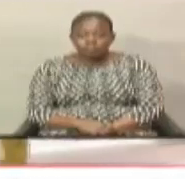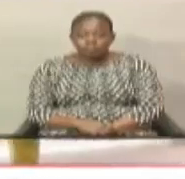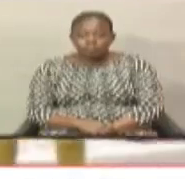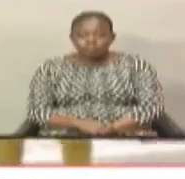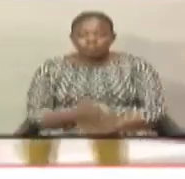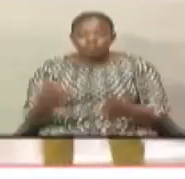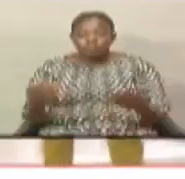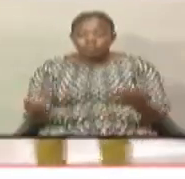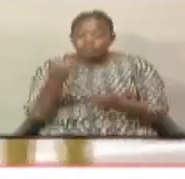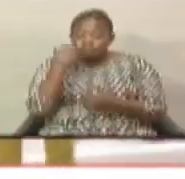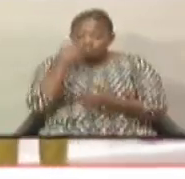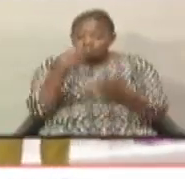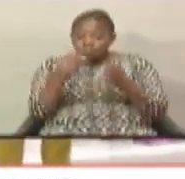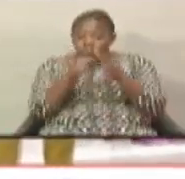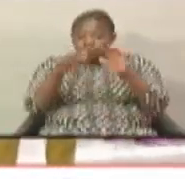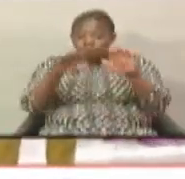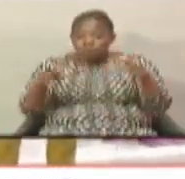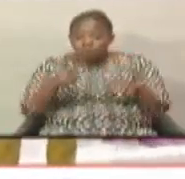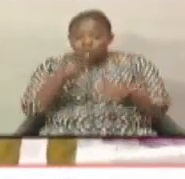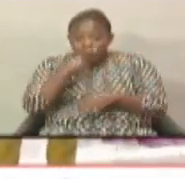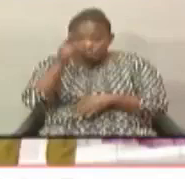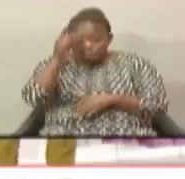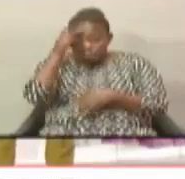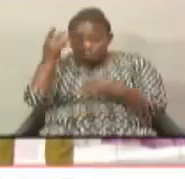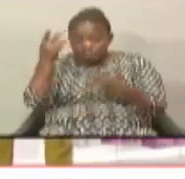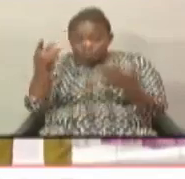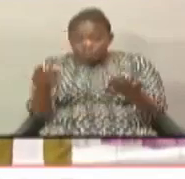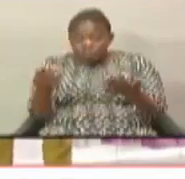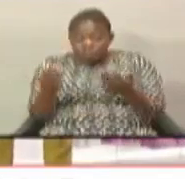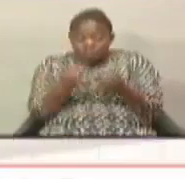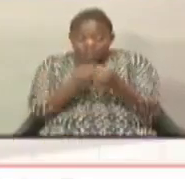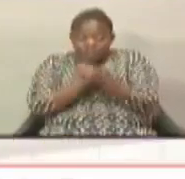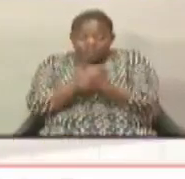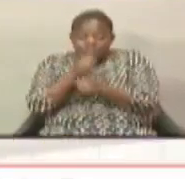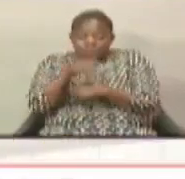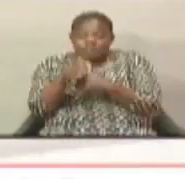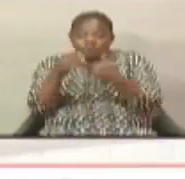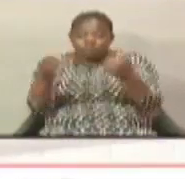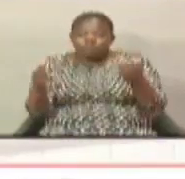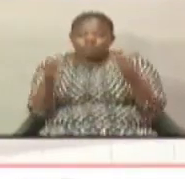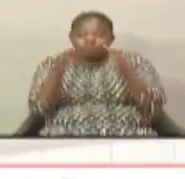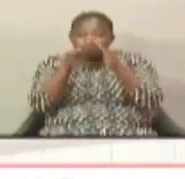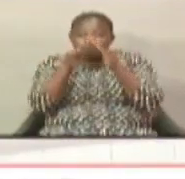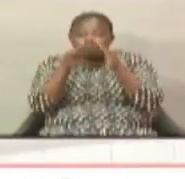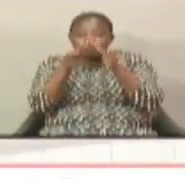Bazannya omuzannyo ogw'oleka engeri y'abazadde gye batiitiryamu abaana awaka.